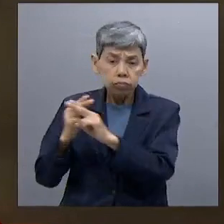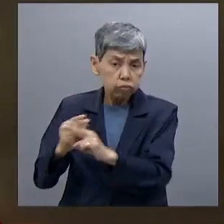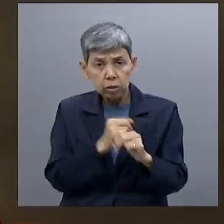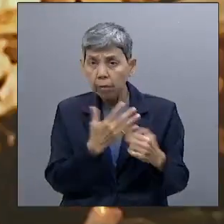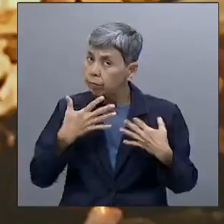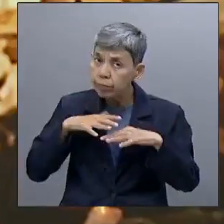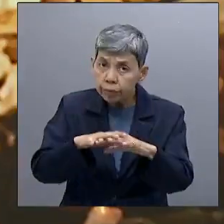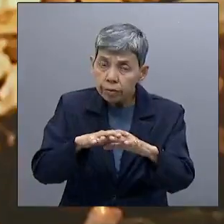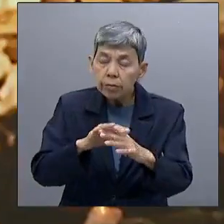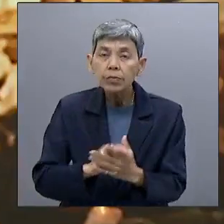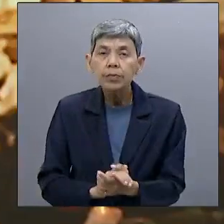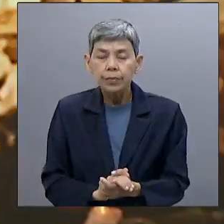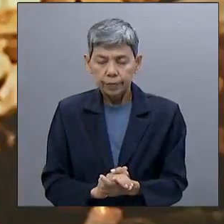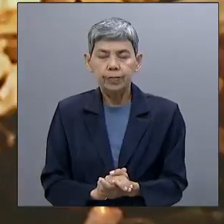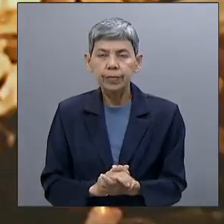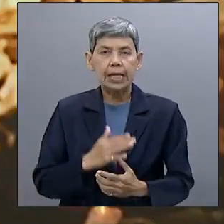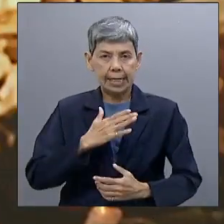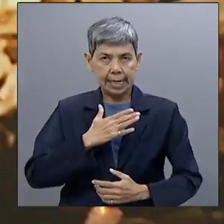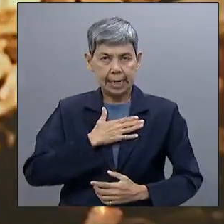ฝ่าย คือความเป็นจริงเนี่ย